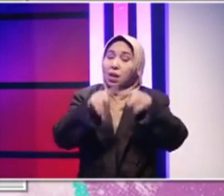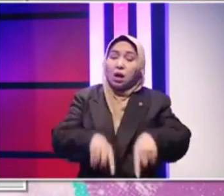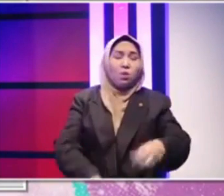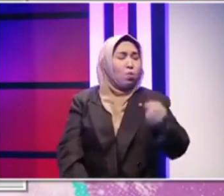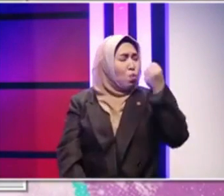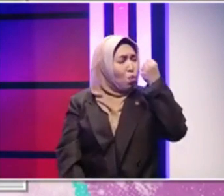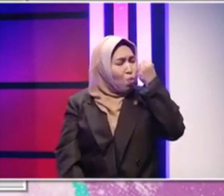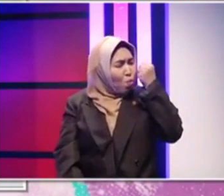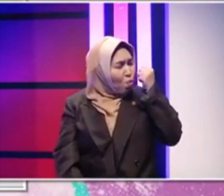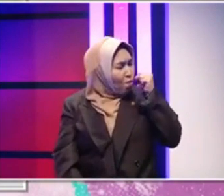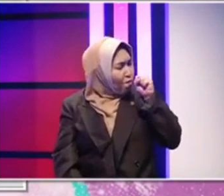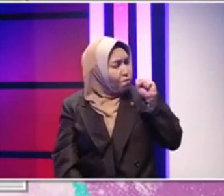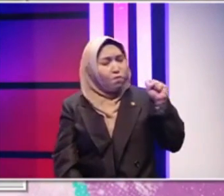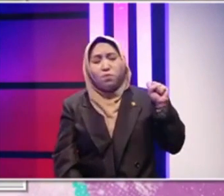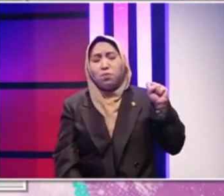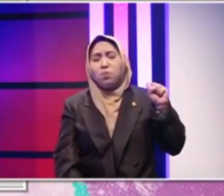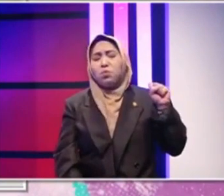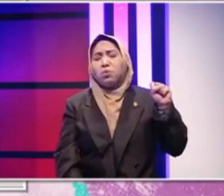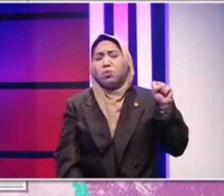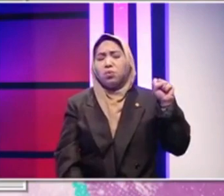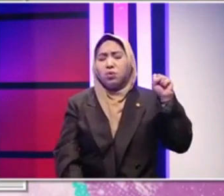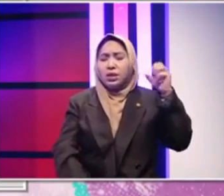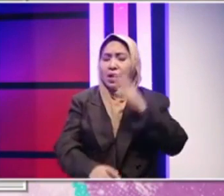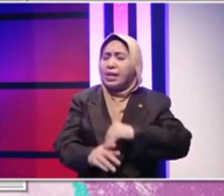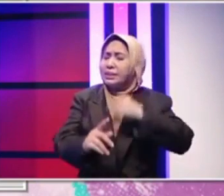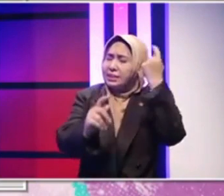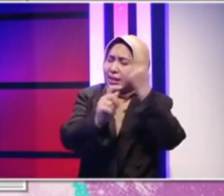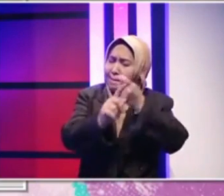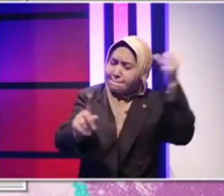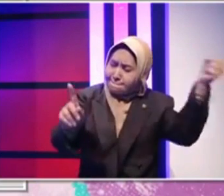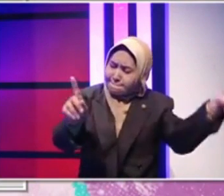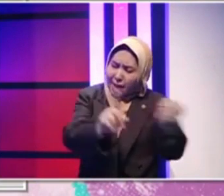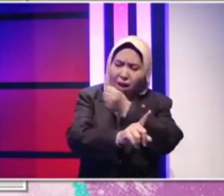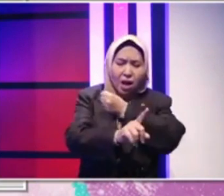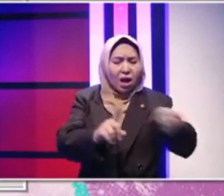فلما كفر قال إني بريء